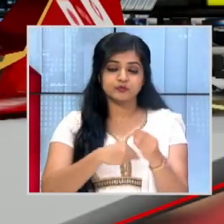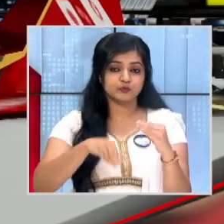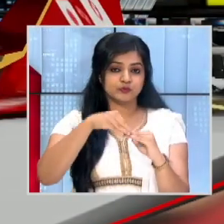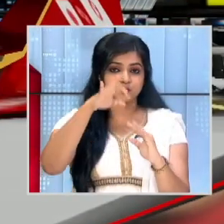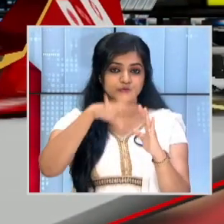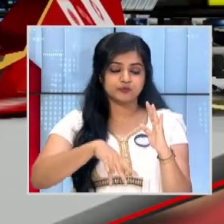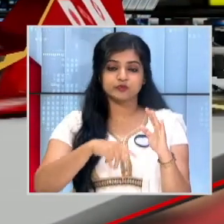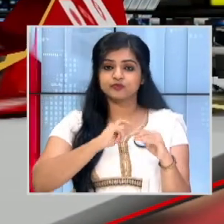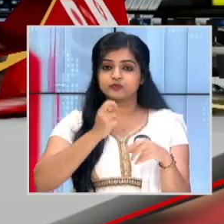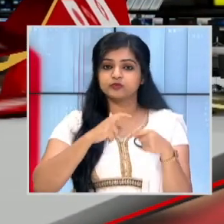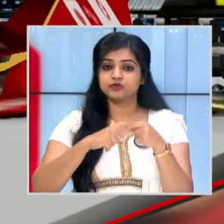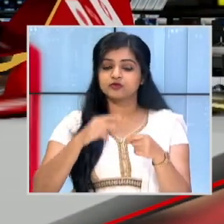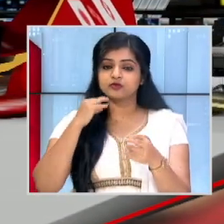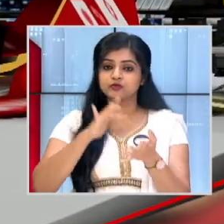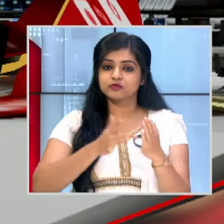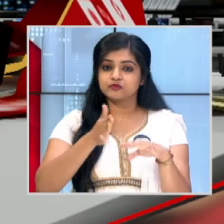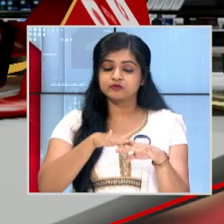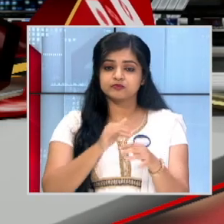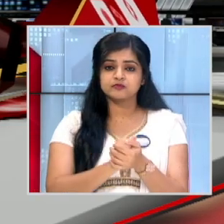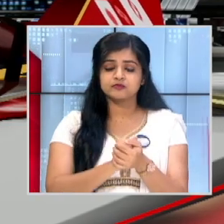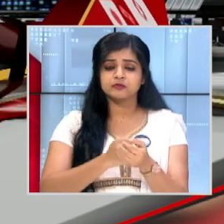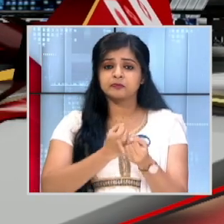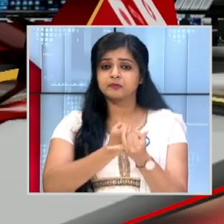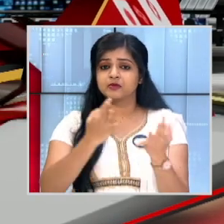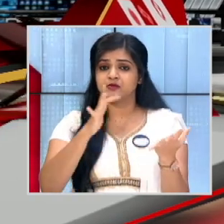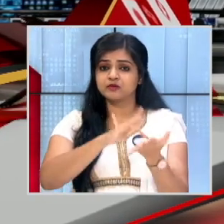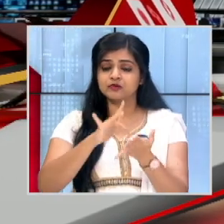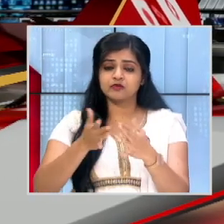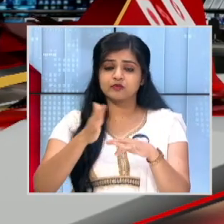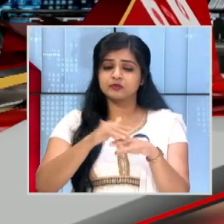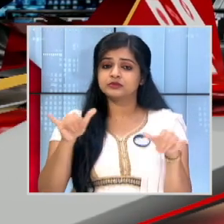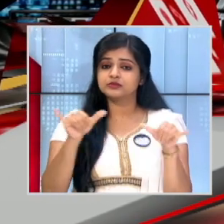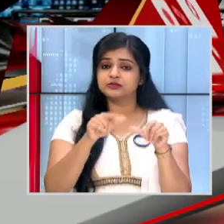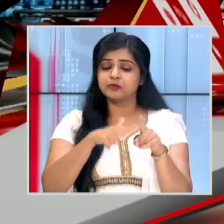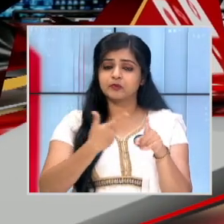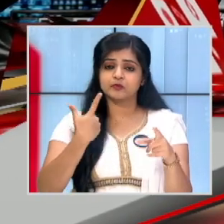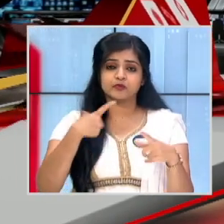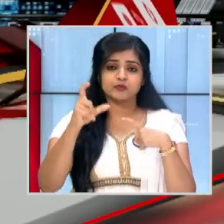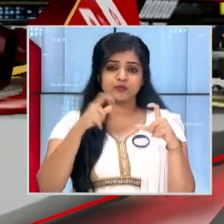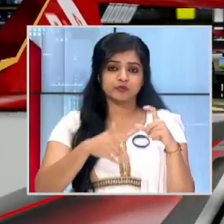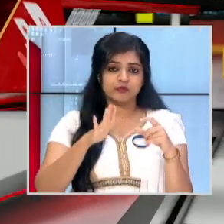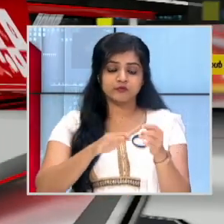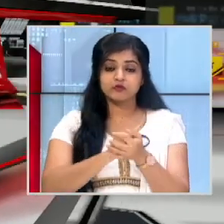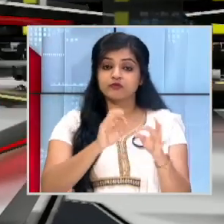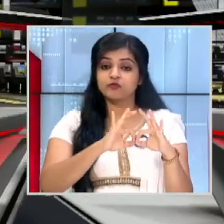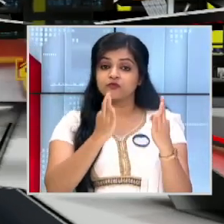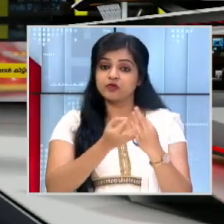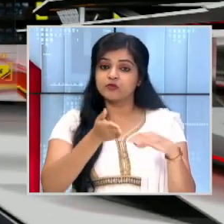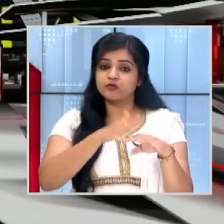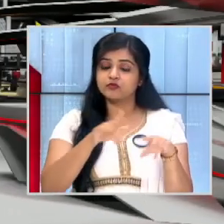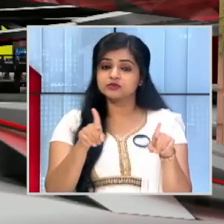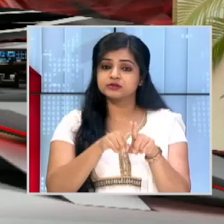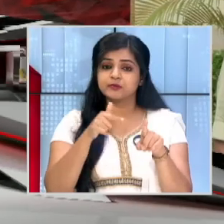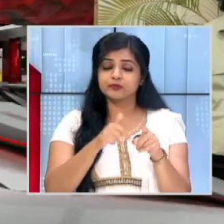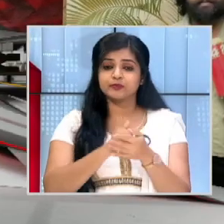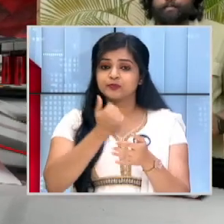വിവരങ്ങളുമായി അലക്സ് റാം മുഹമ്മദ് ചേരുന്നുണ്ട് തിരുവനന്തപുരത്ത് നിന്ന്. അലക്സ്, പല കോണുകളിൽ നിന്നും സമാനമായിട്ടുള്ള ആരോപണങ്ങൾ ഉയർന്നിരുന്നു. ഇപ്പോഴിതാ കുടുംബത്തിന്റെ ഭാഗത്തു നിന്നും